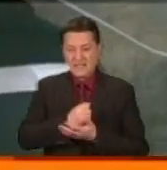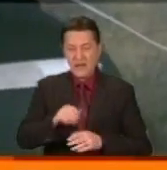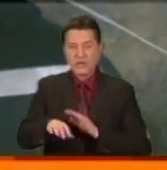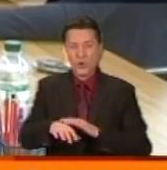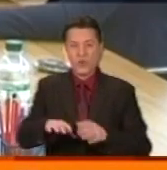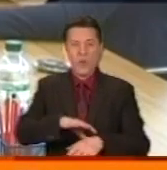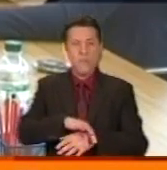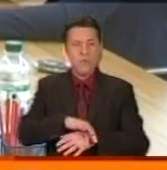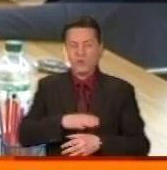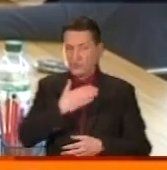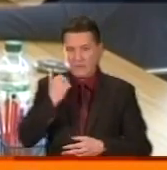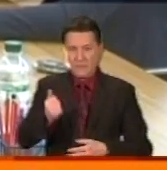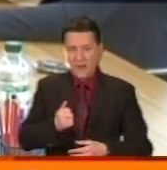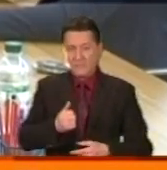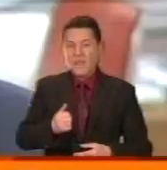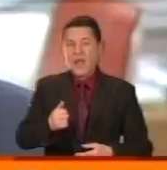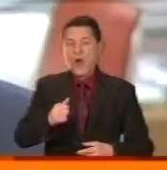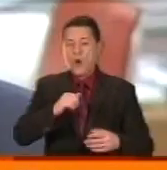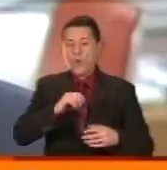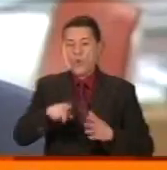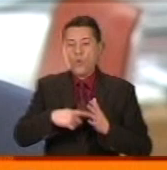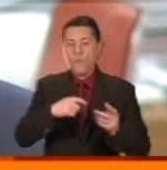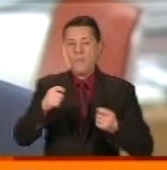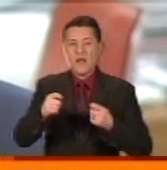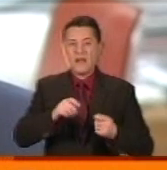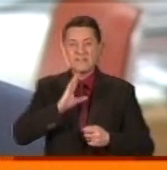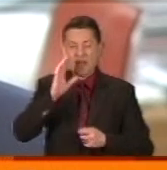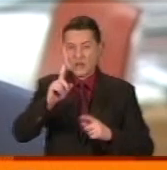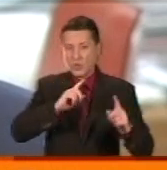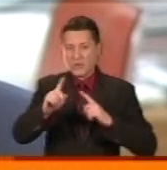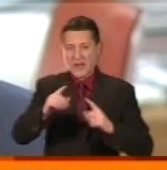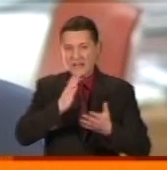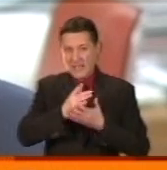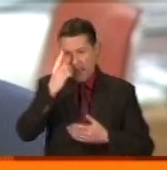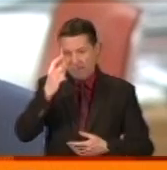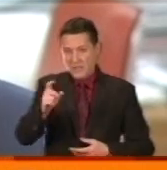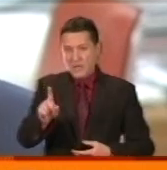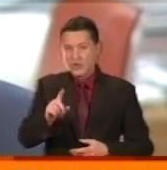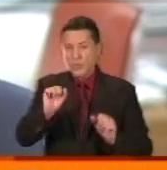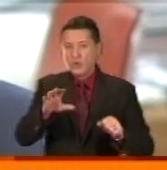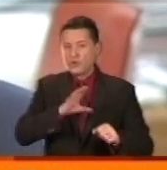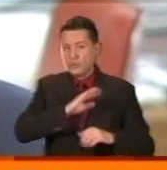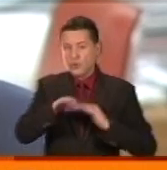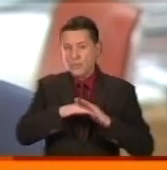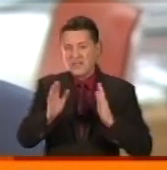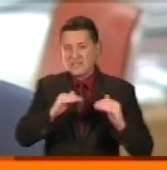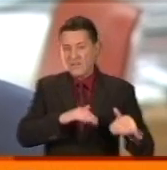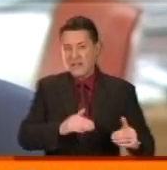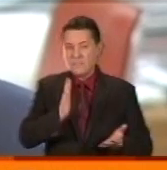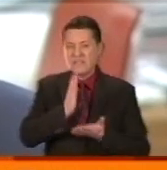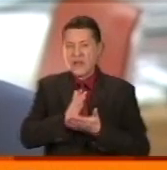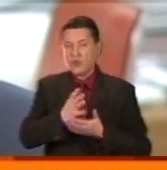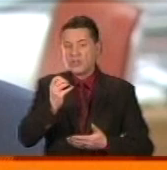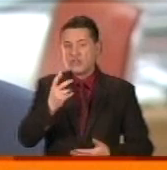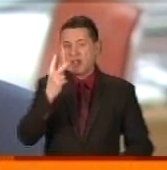було зранку у мера Кличка нарада У нас є інформація що може бути під завалами знаходитись ще